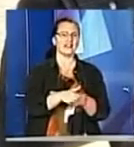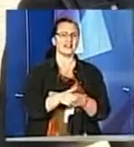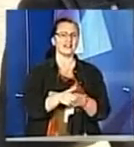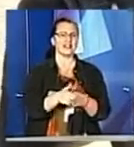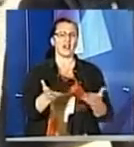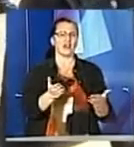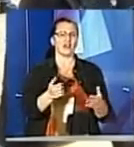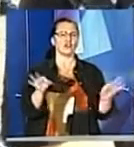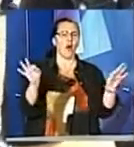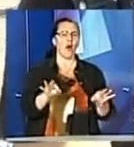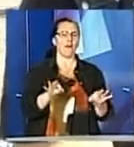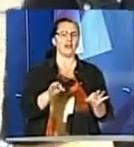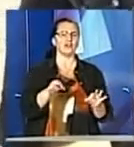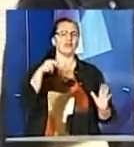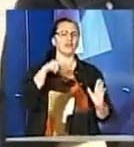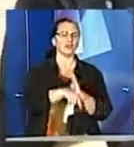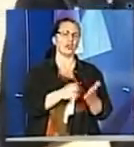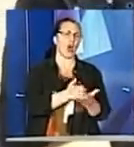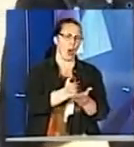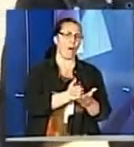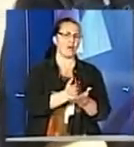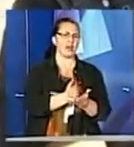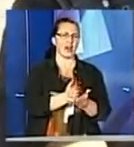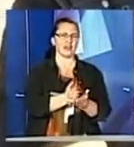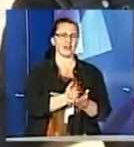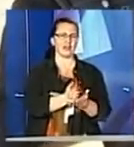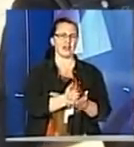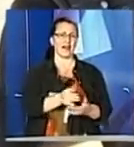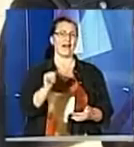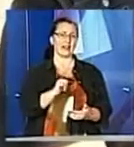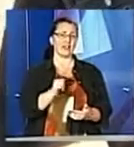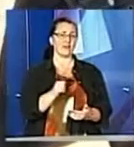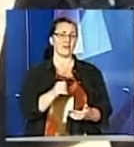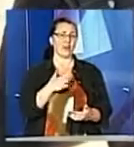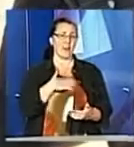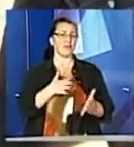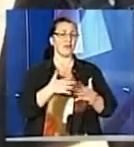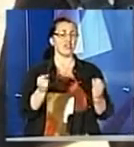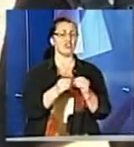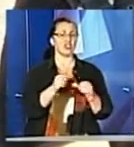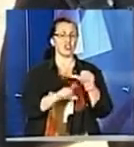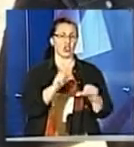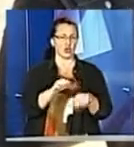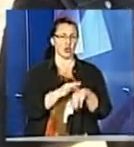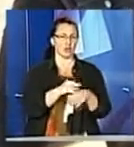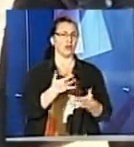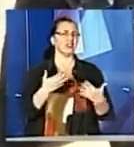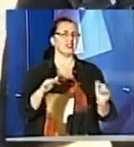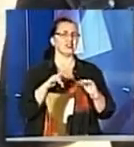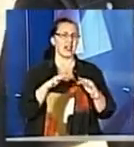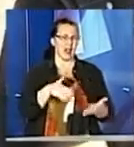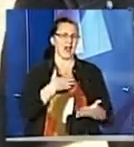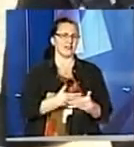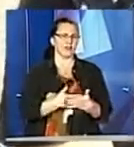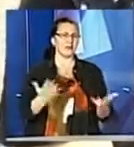якихось оперативних операцій. От. І оскільки ми вже більше 10 років проводимо різні благодійні акції,